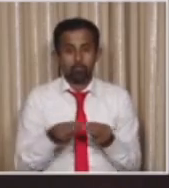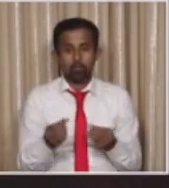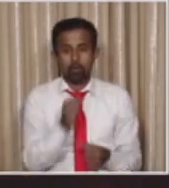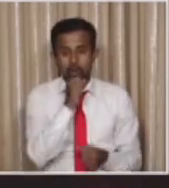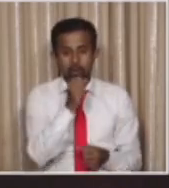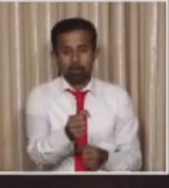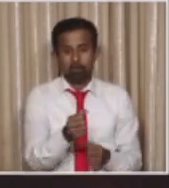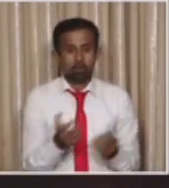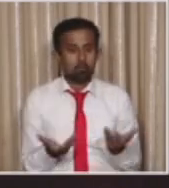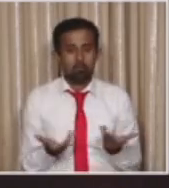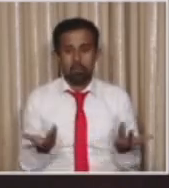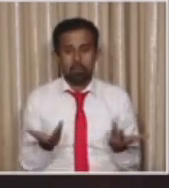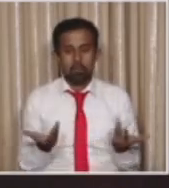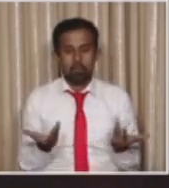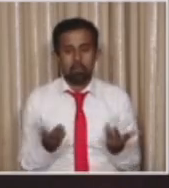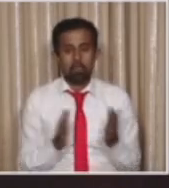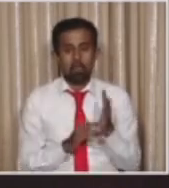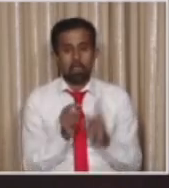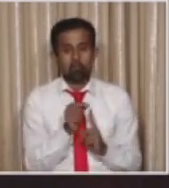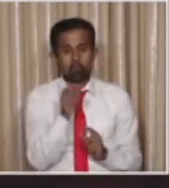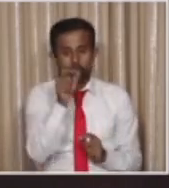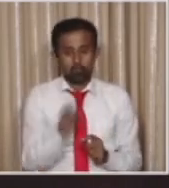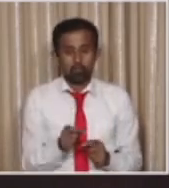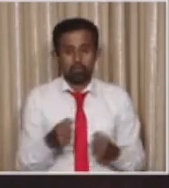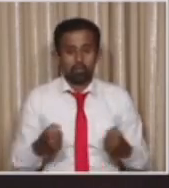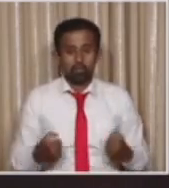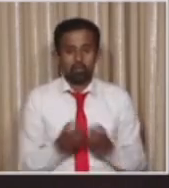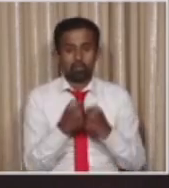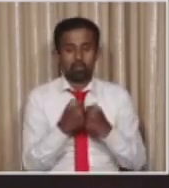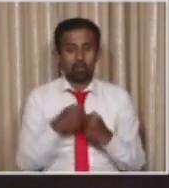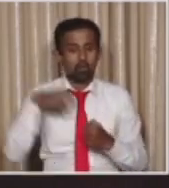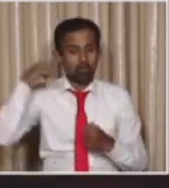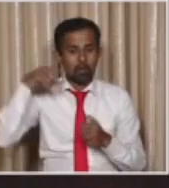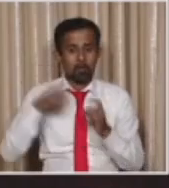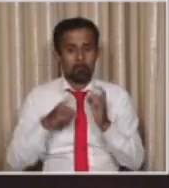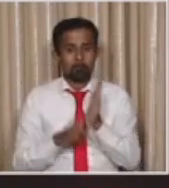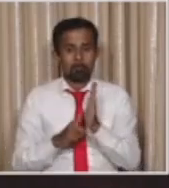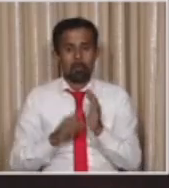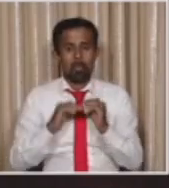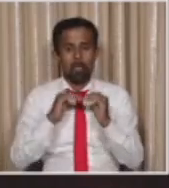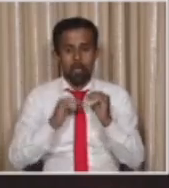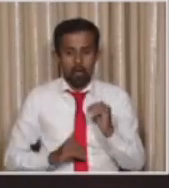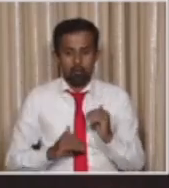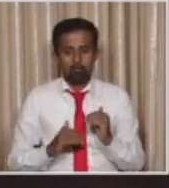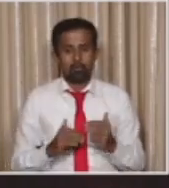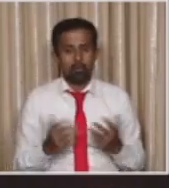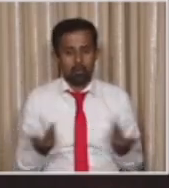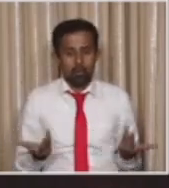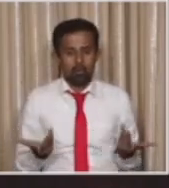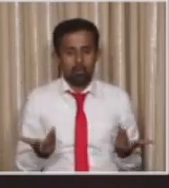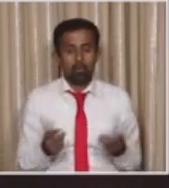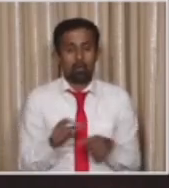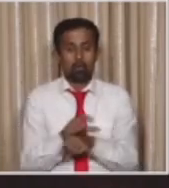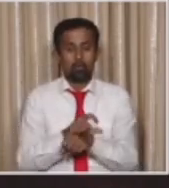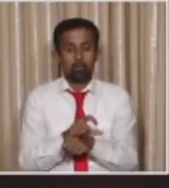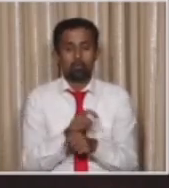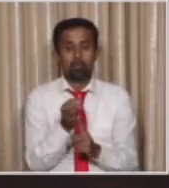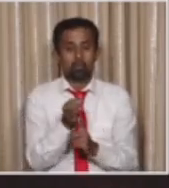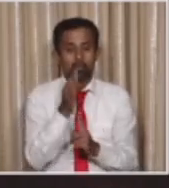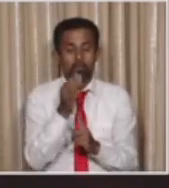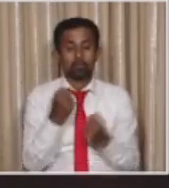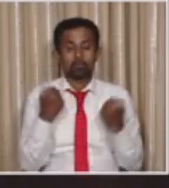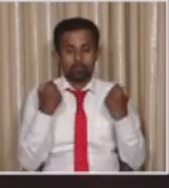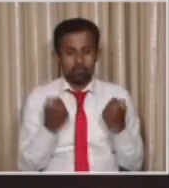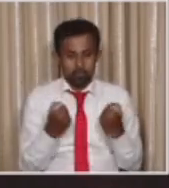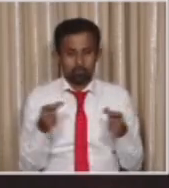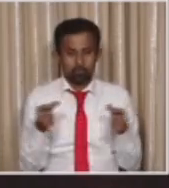තියලා බෑ. ඇමති එක්ක ගැටුණයි කියලා ලයිට් බිල අඩු වෙන්නෙත් නෑ. දැන් ඒ කොමිසමේ සභාපති විදියට ඔහු කතා